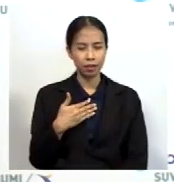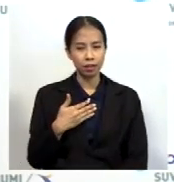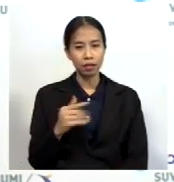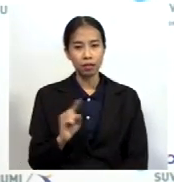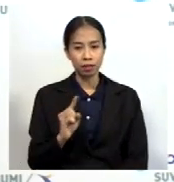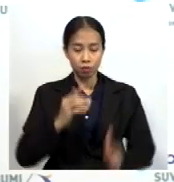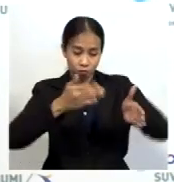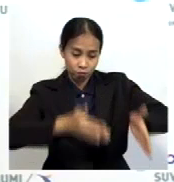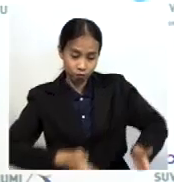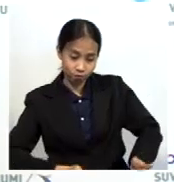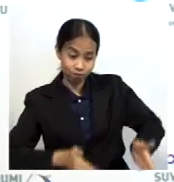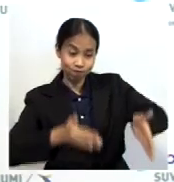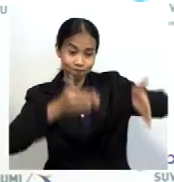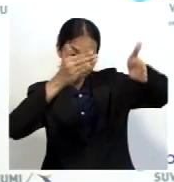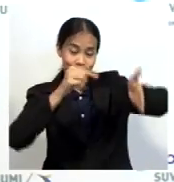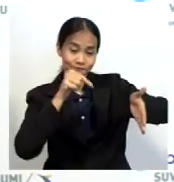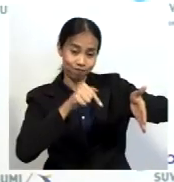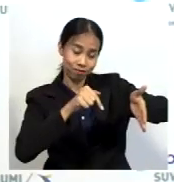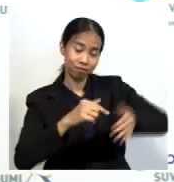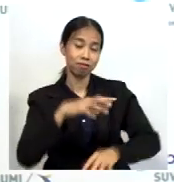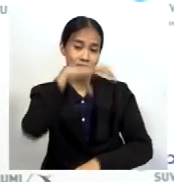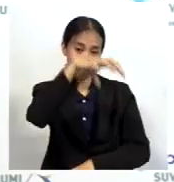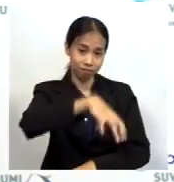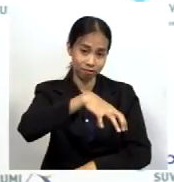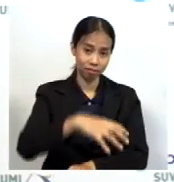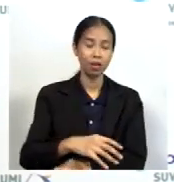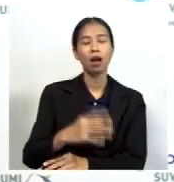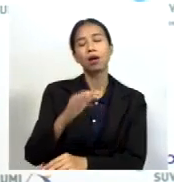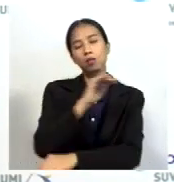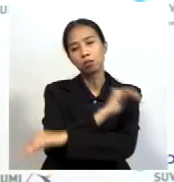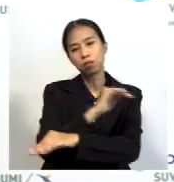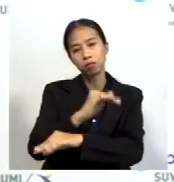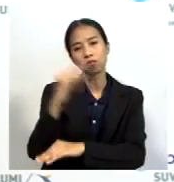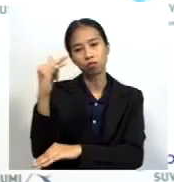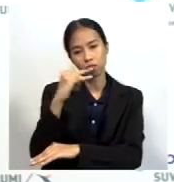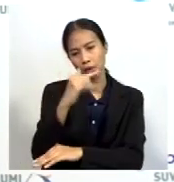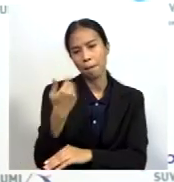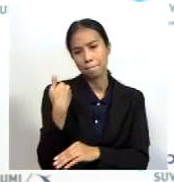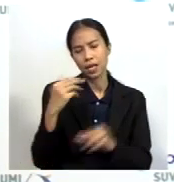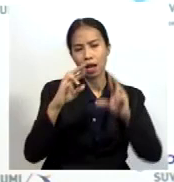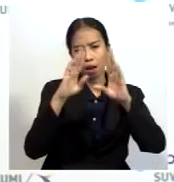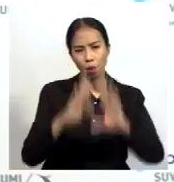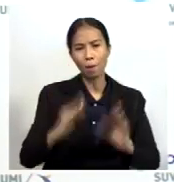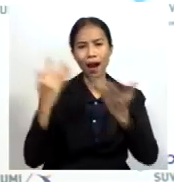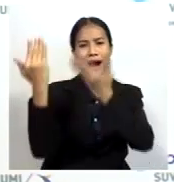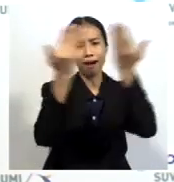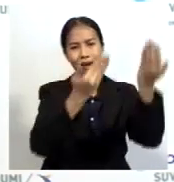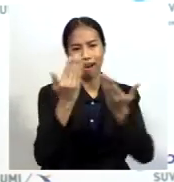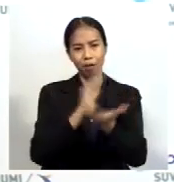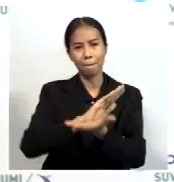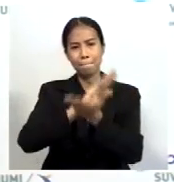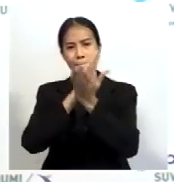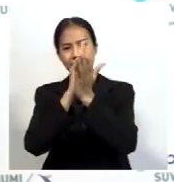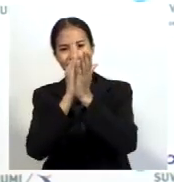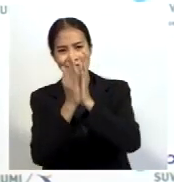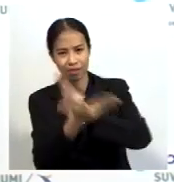คารผู้โดยสารสนามบินสุวรรณภูมิเรามีระบบฟอกอากาศนะครับที่ดำเนินที่มีประสิทธิภาพสาม